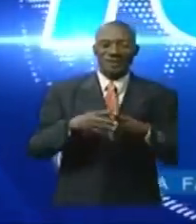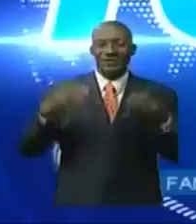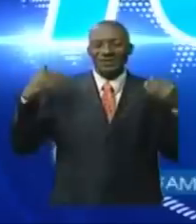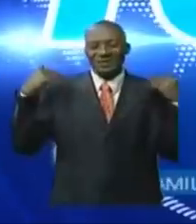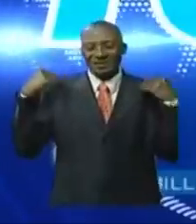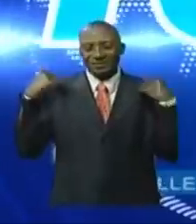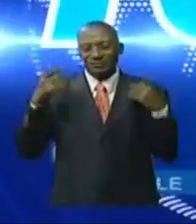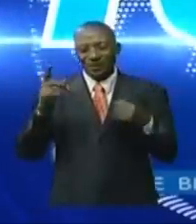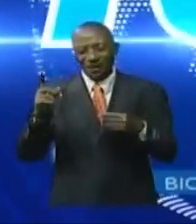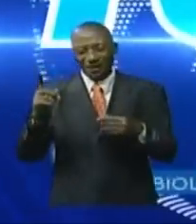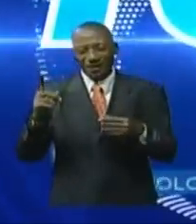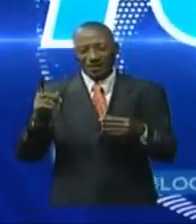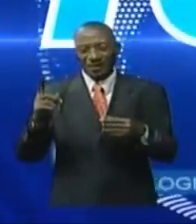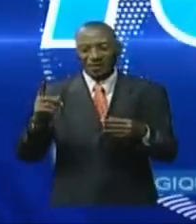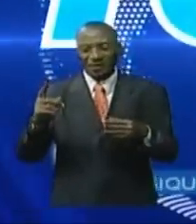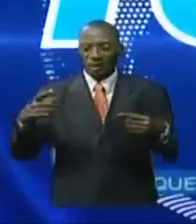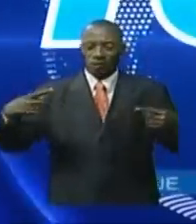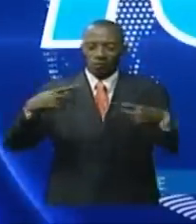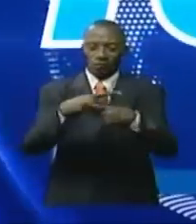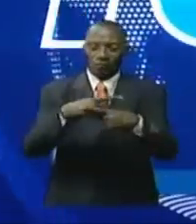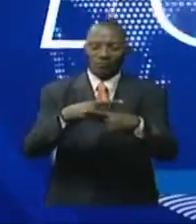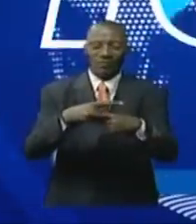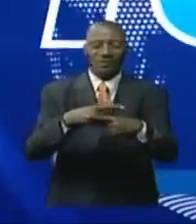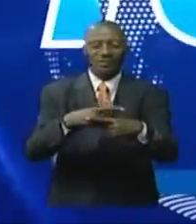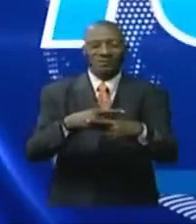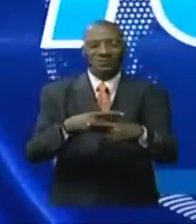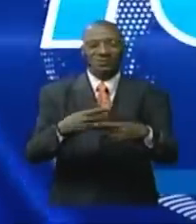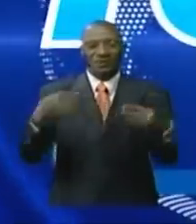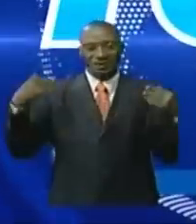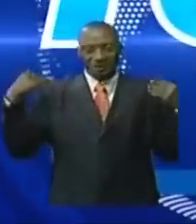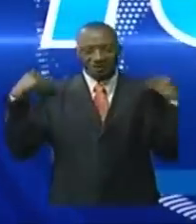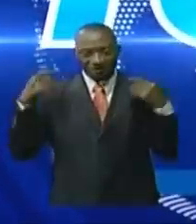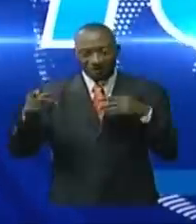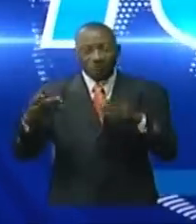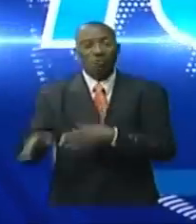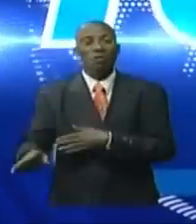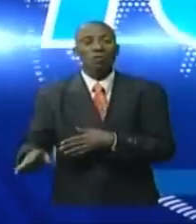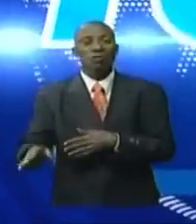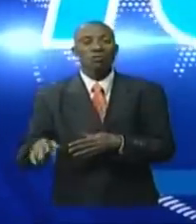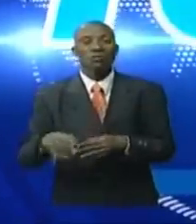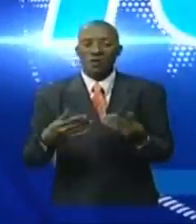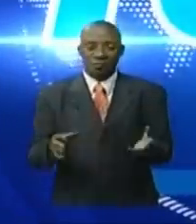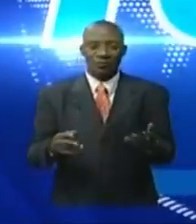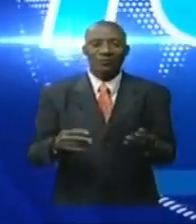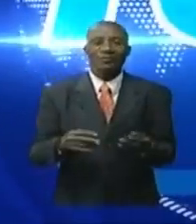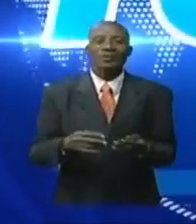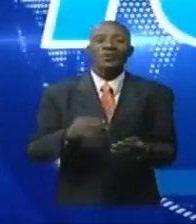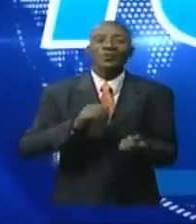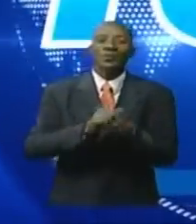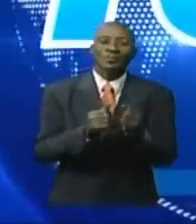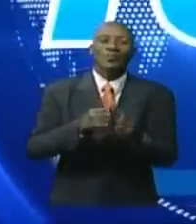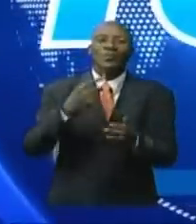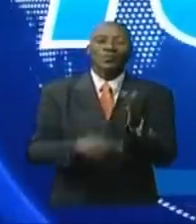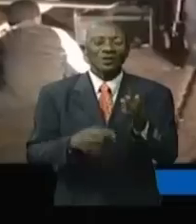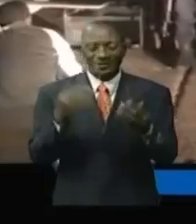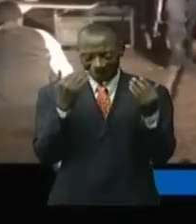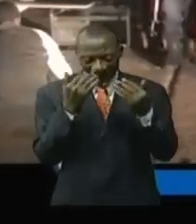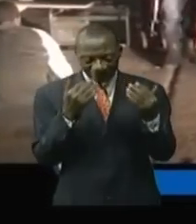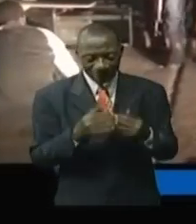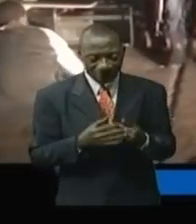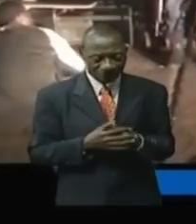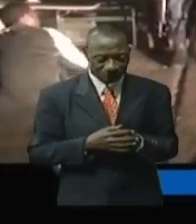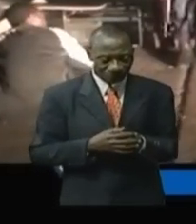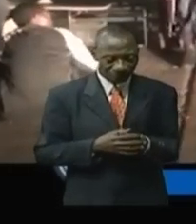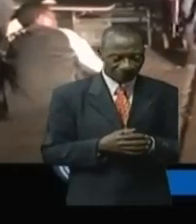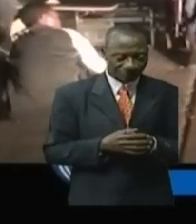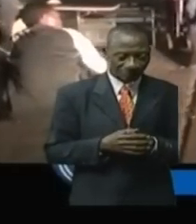Idrissa, est descendu sur place où il a lancé un message de paix et d'unité à sa population. Autre détail avec Rodé Panda.